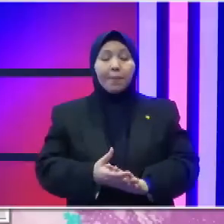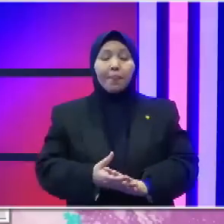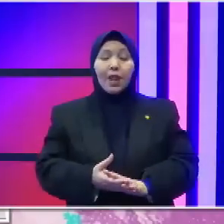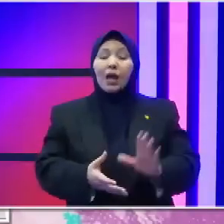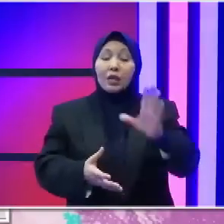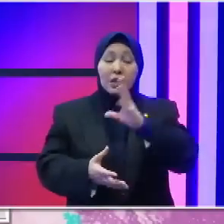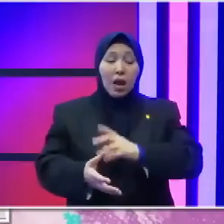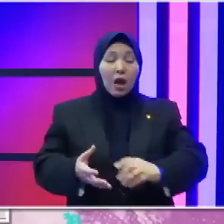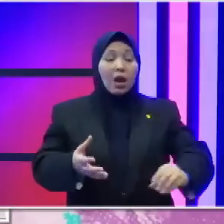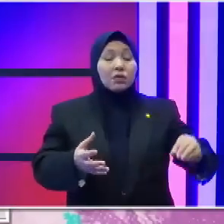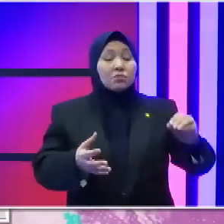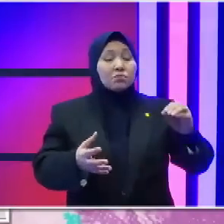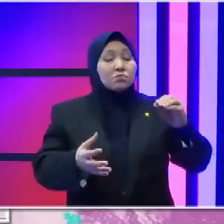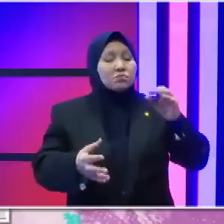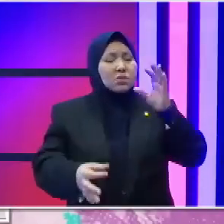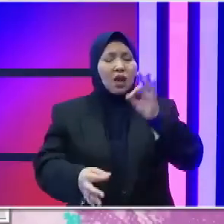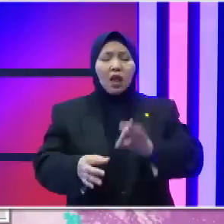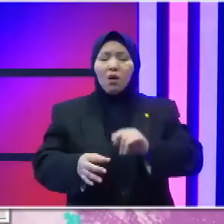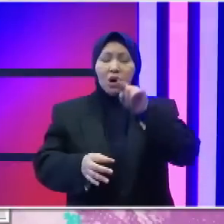وإن